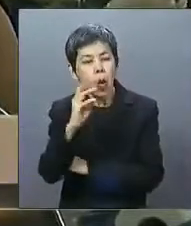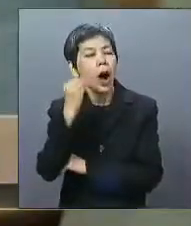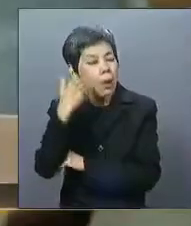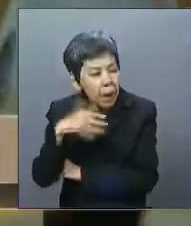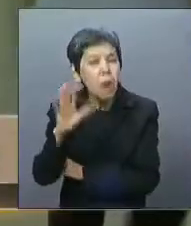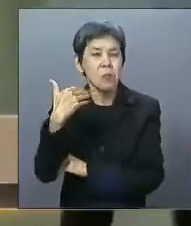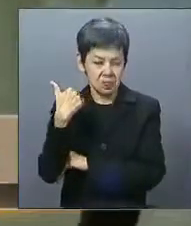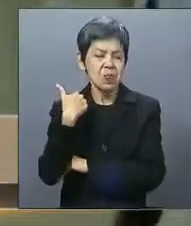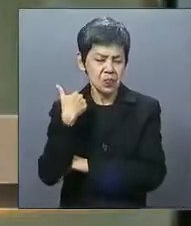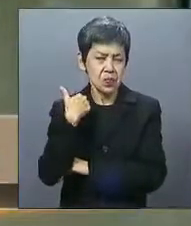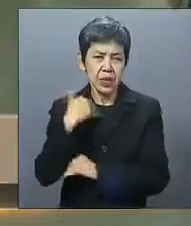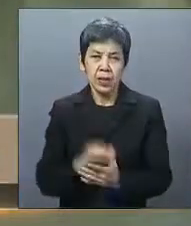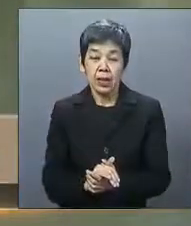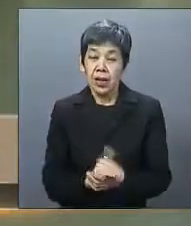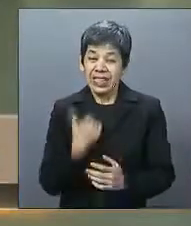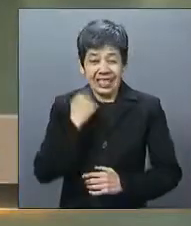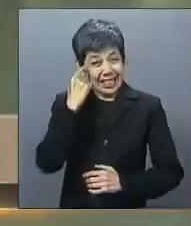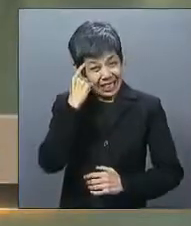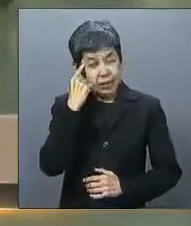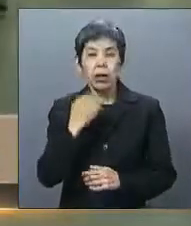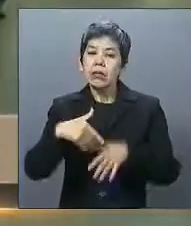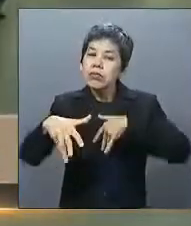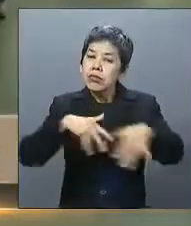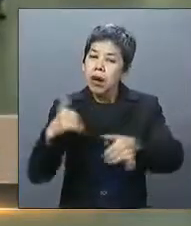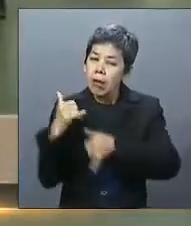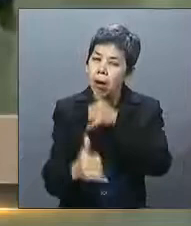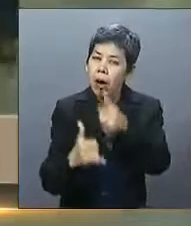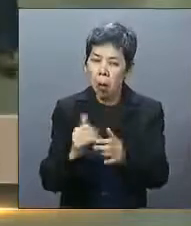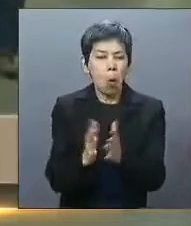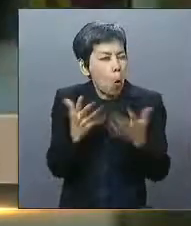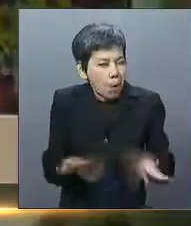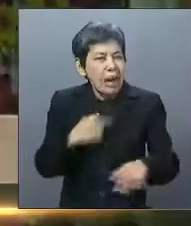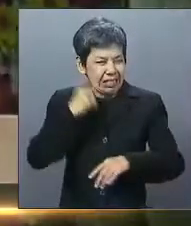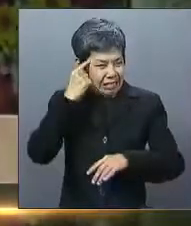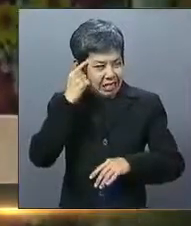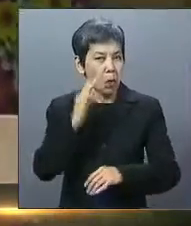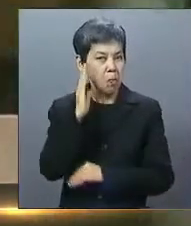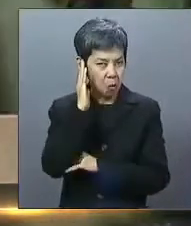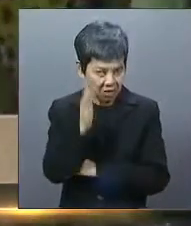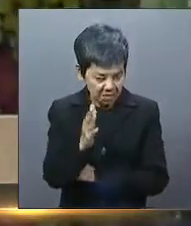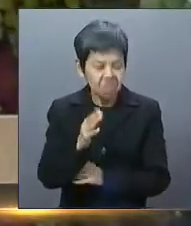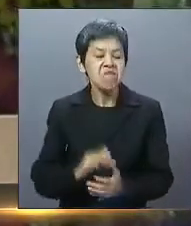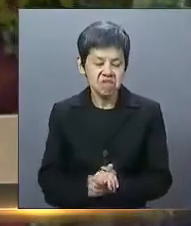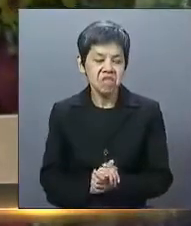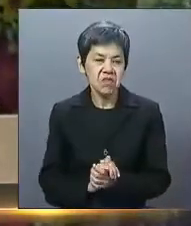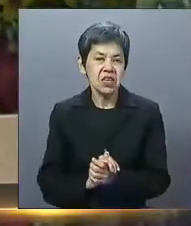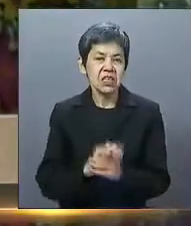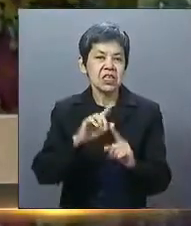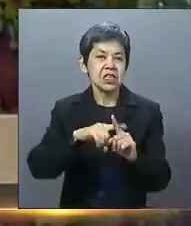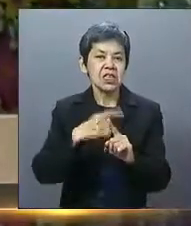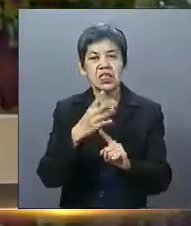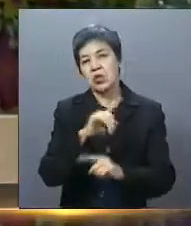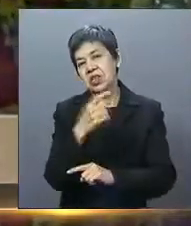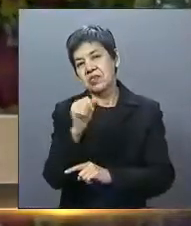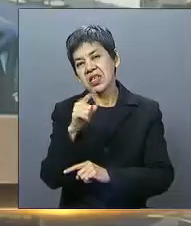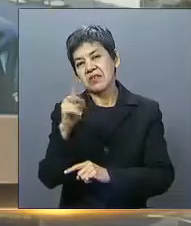ที่ผ่านมาโดยคาดว่าผู้โดยสารนะครับจะเริ่มที่จะหนาแน่นอีกครั้งในวันพรุ่งนี้คือวันที่11แล้วก็วันที่12เมษ